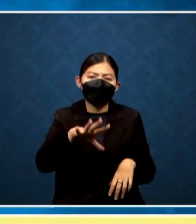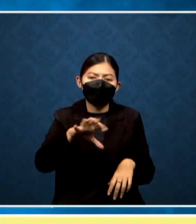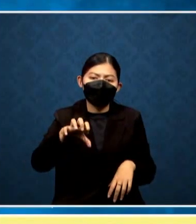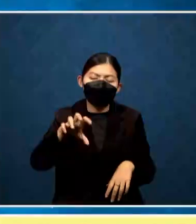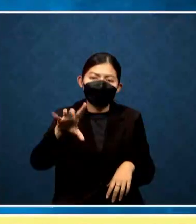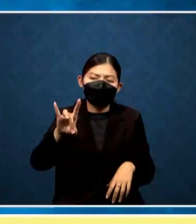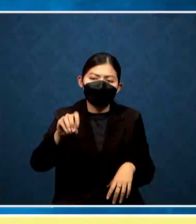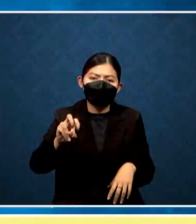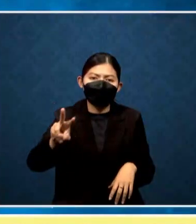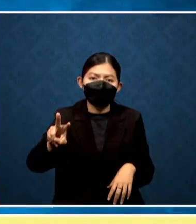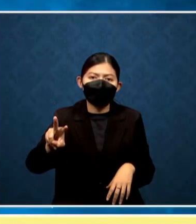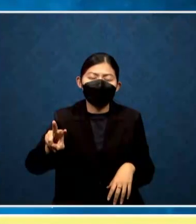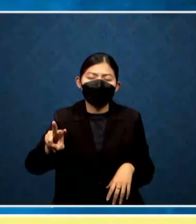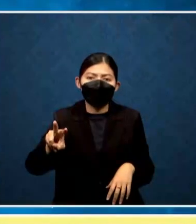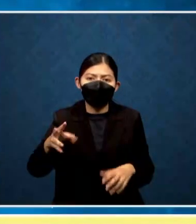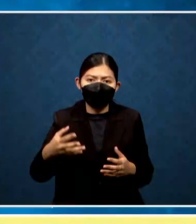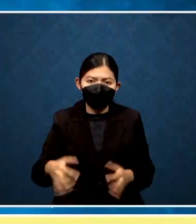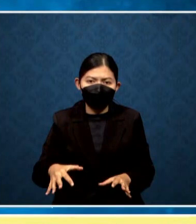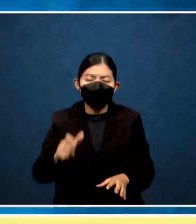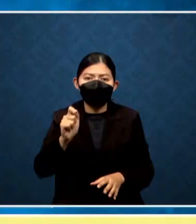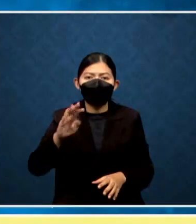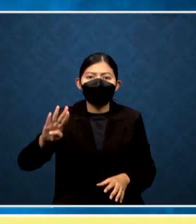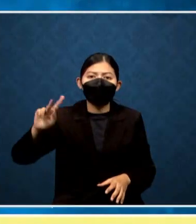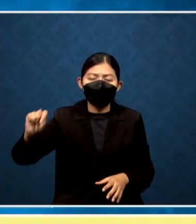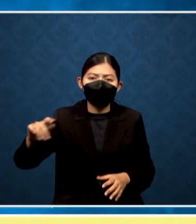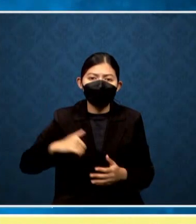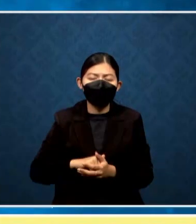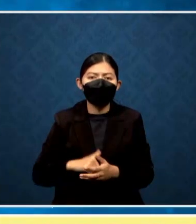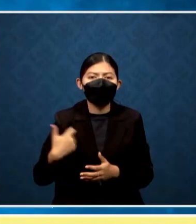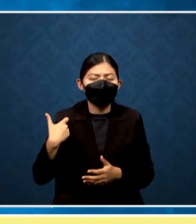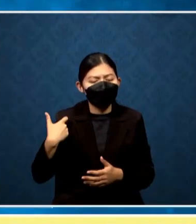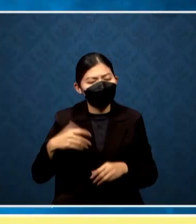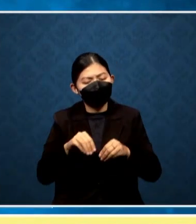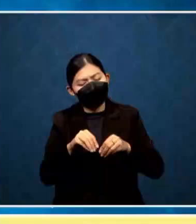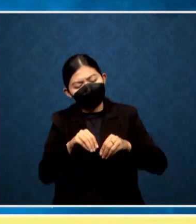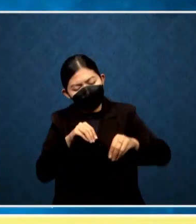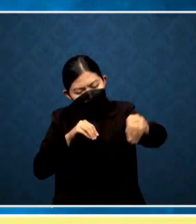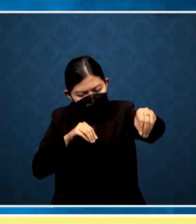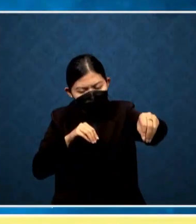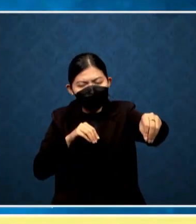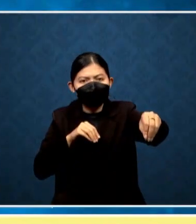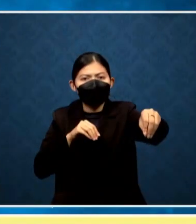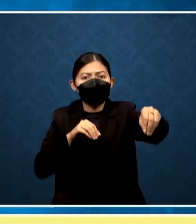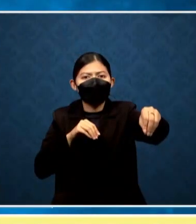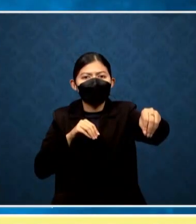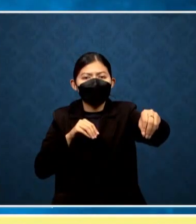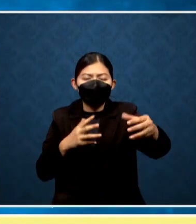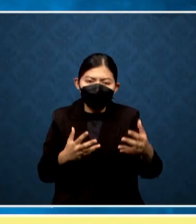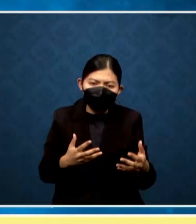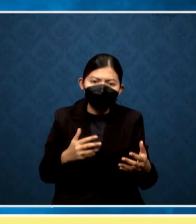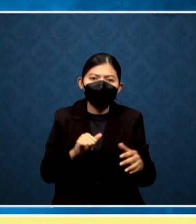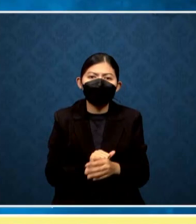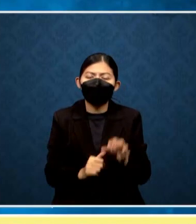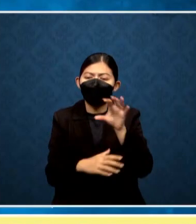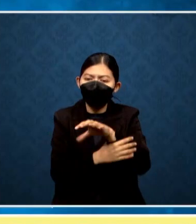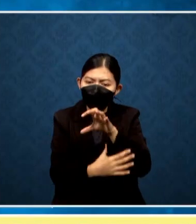1582แข่งและยัมองค eco 1000 ทึ่งอาจจะเป็พื้นที่หังไกล ที่ยไม่ได้ออกขอ